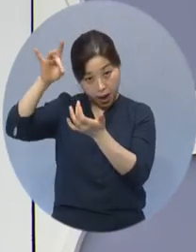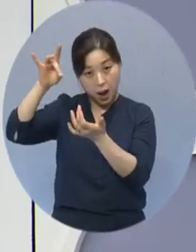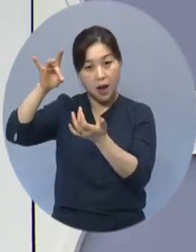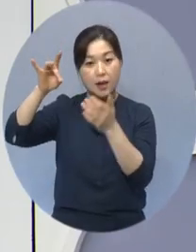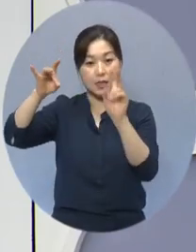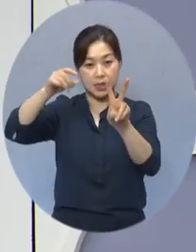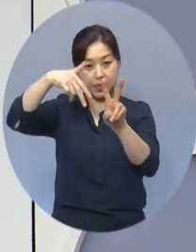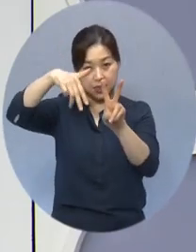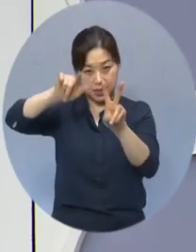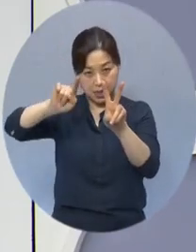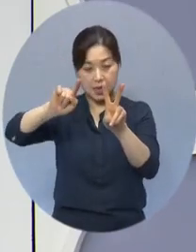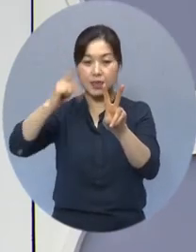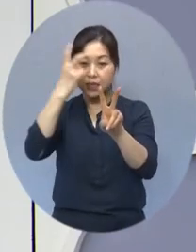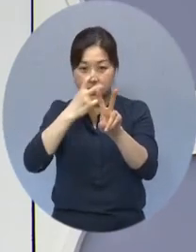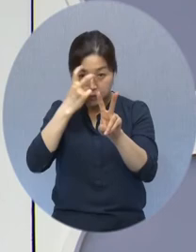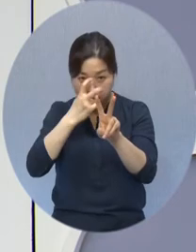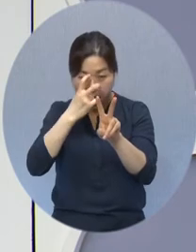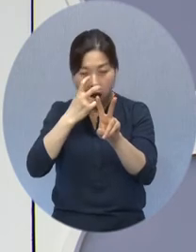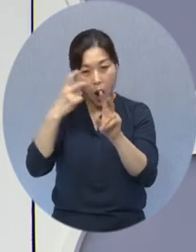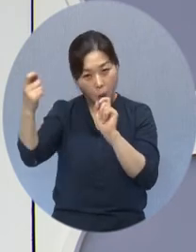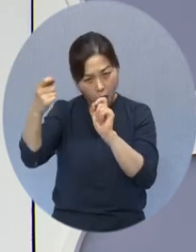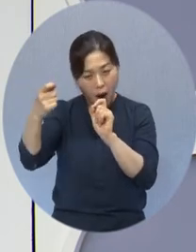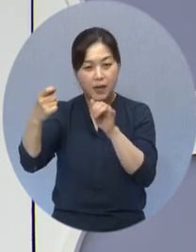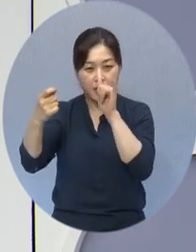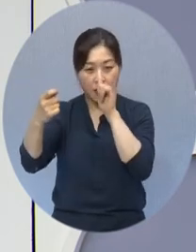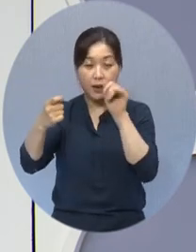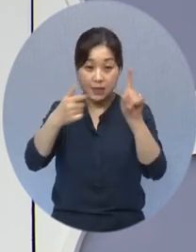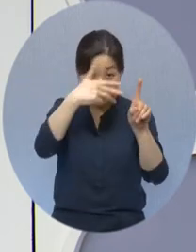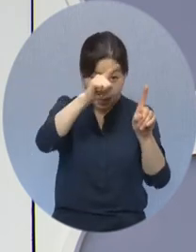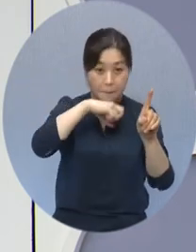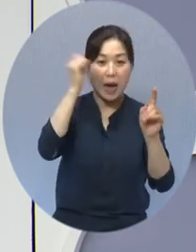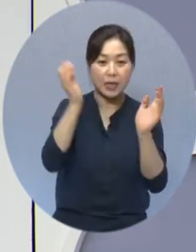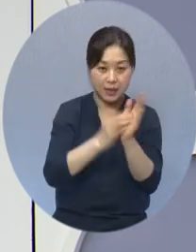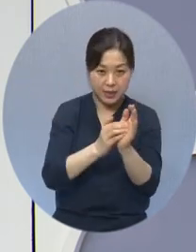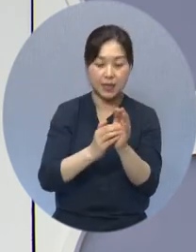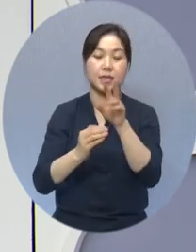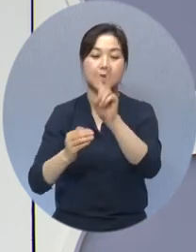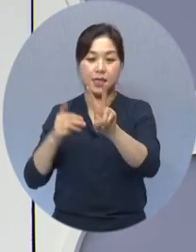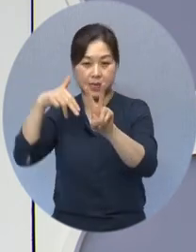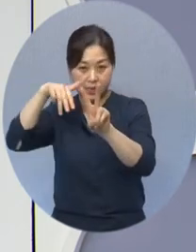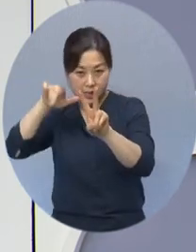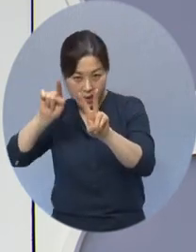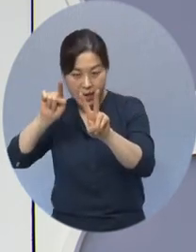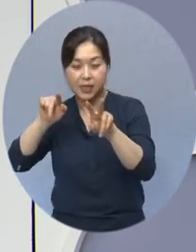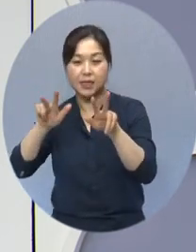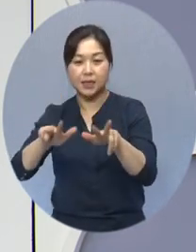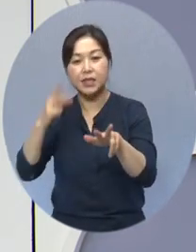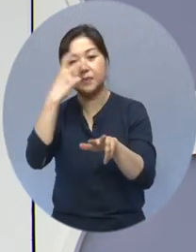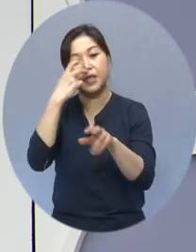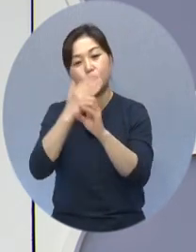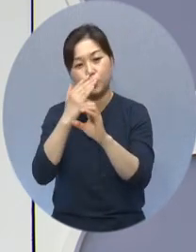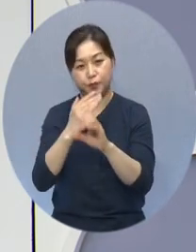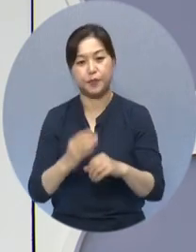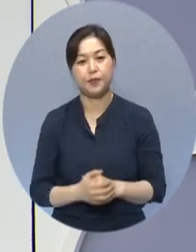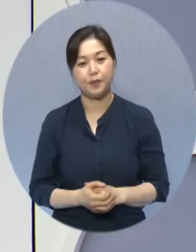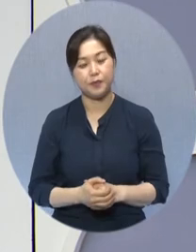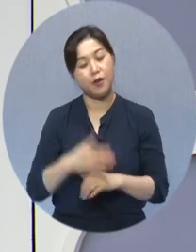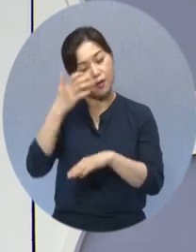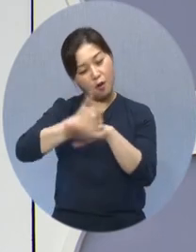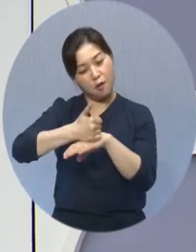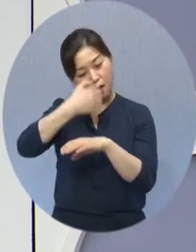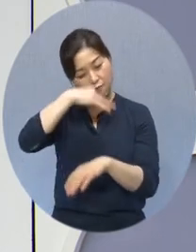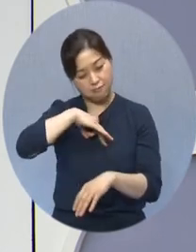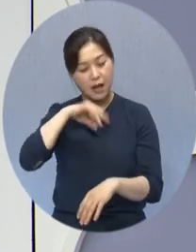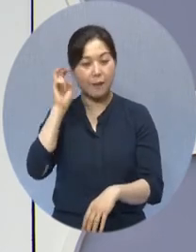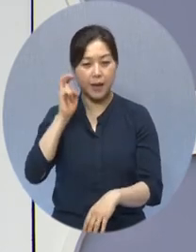2차 심사를 지금 앞두고 있는 1차 심사는 통과했고요. 네. 2차 심사를 지금 앞두고 있는데요. 뭐 좋은 결과가 나올 것으로